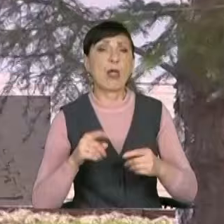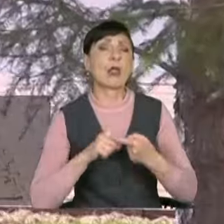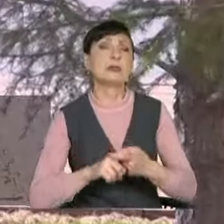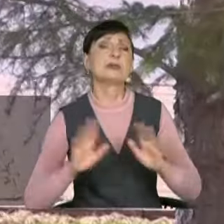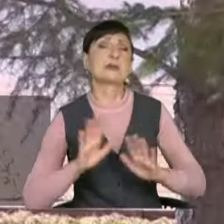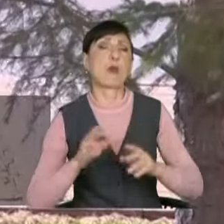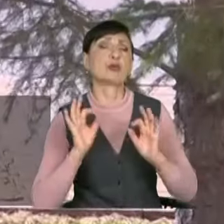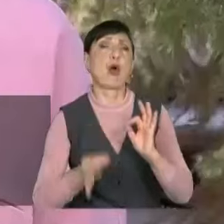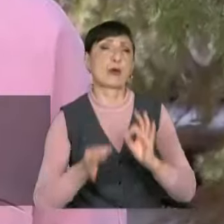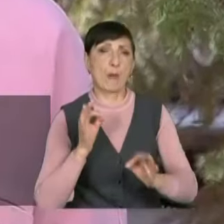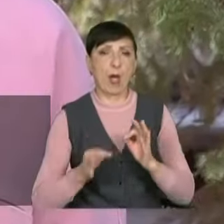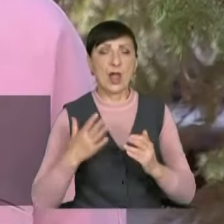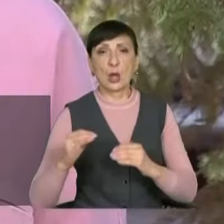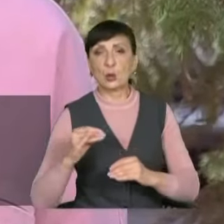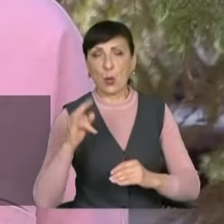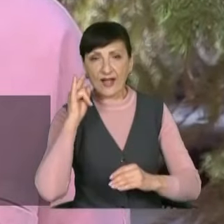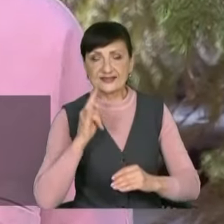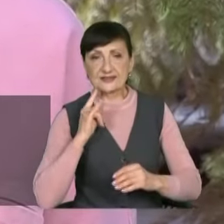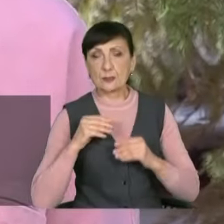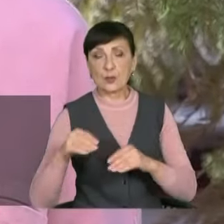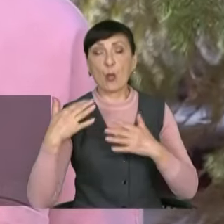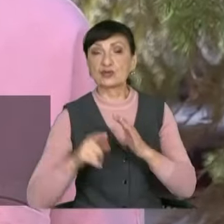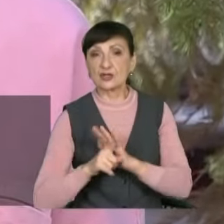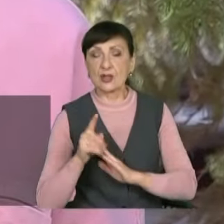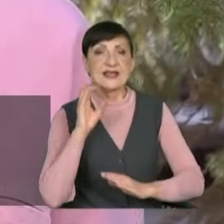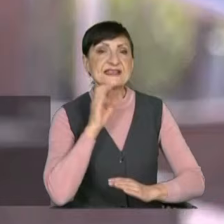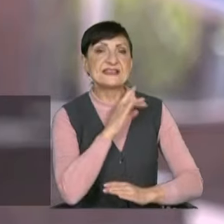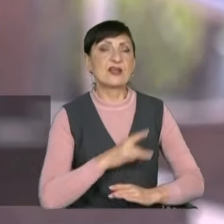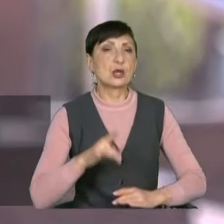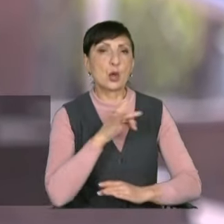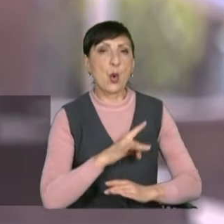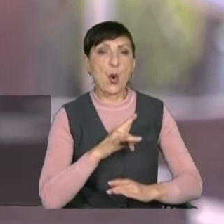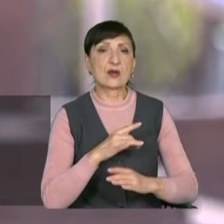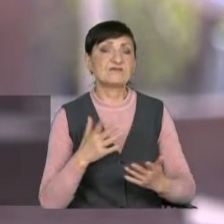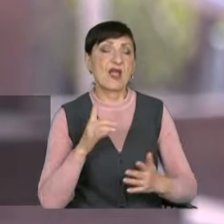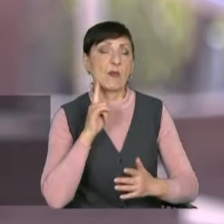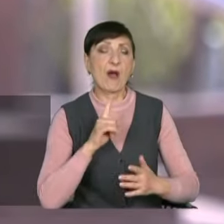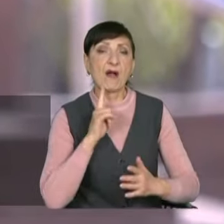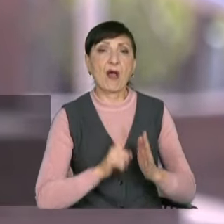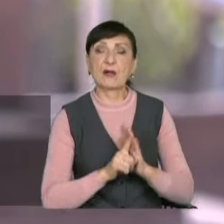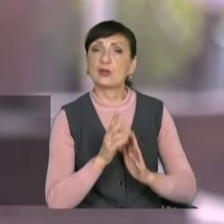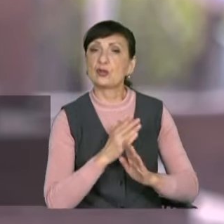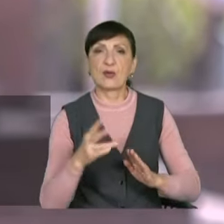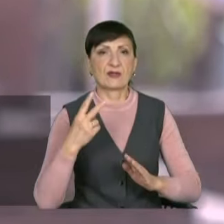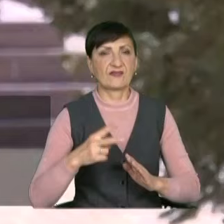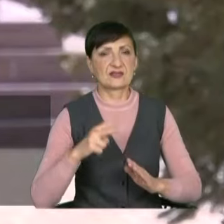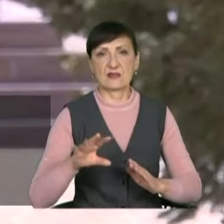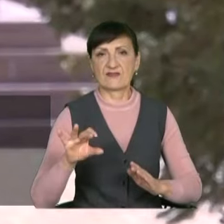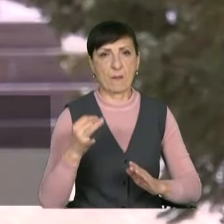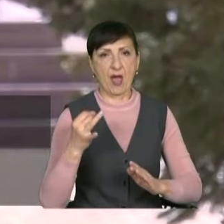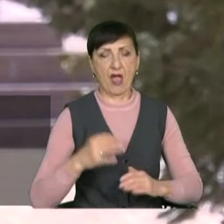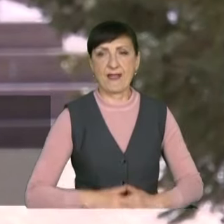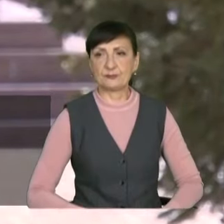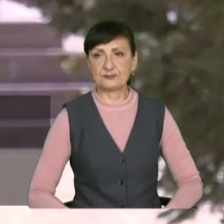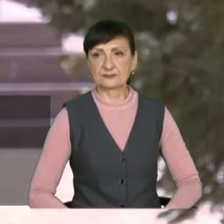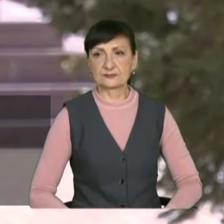не скажется. Если на юге Казахстана посевная уже началась, то в северных регионах массовая кампания стартует только к 20 мая. Если